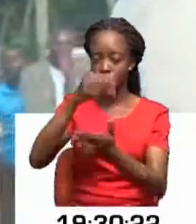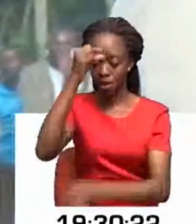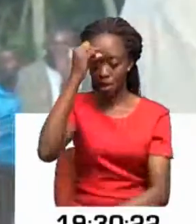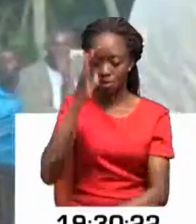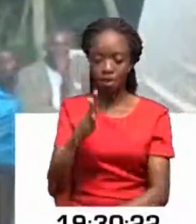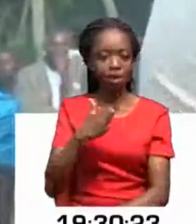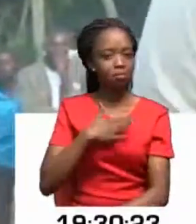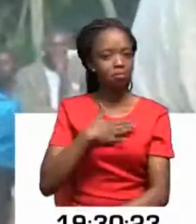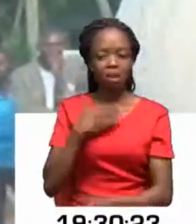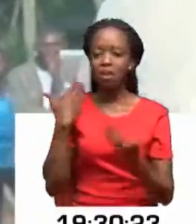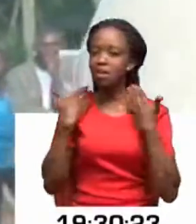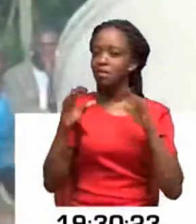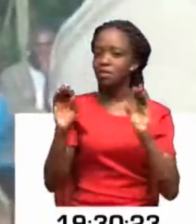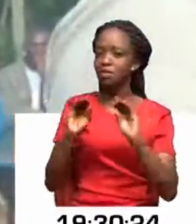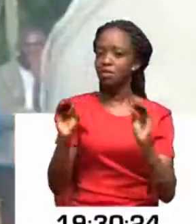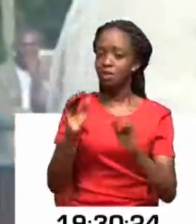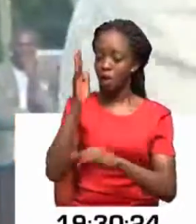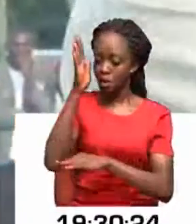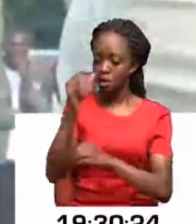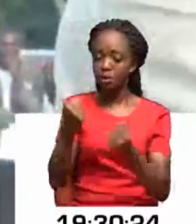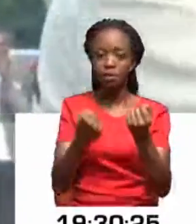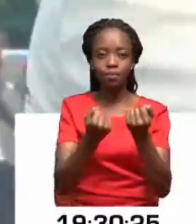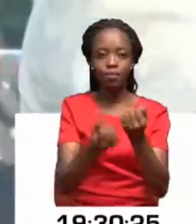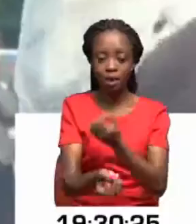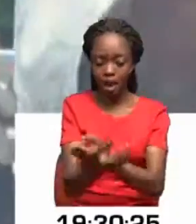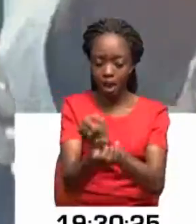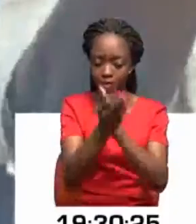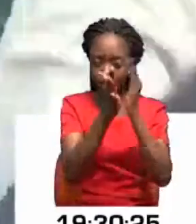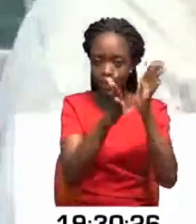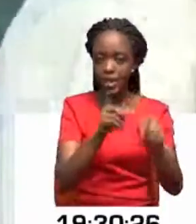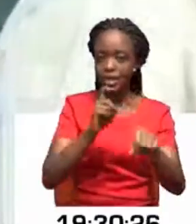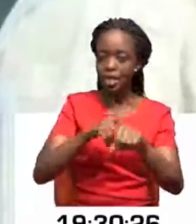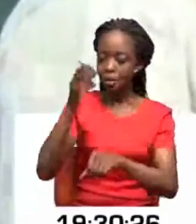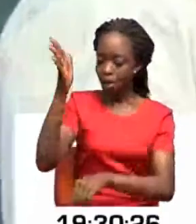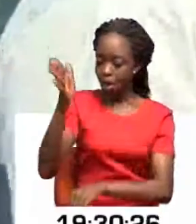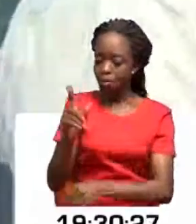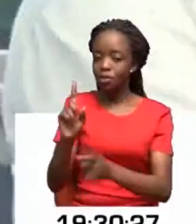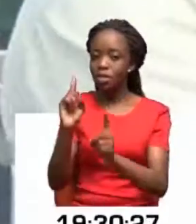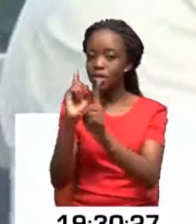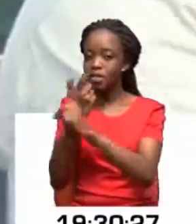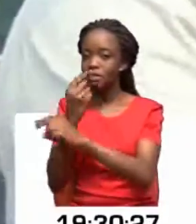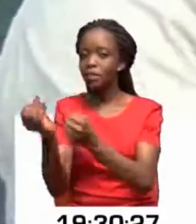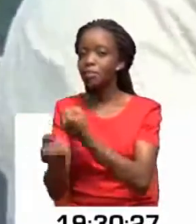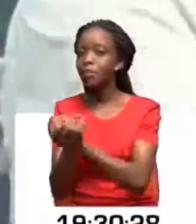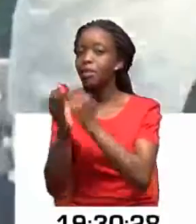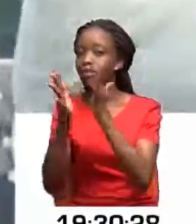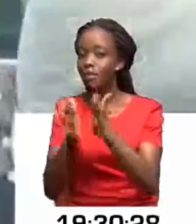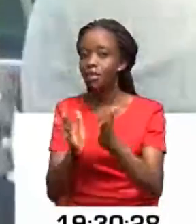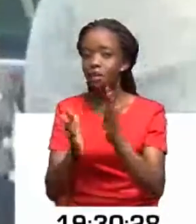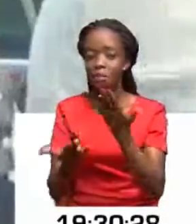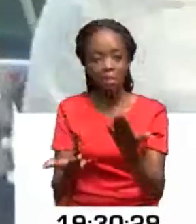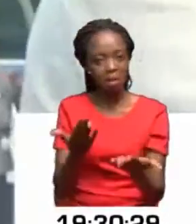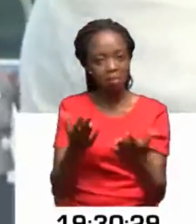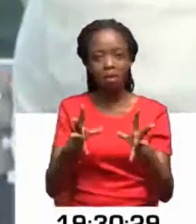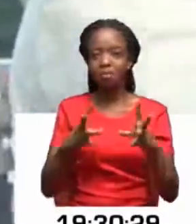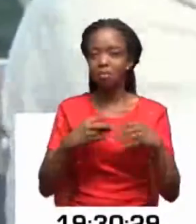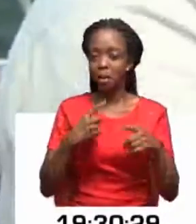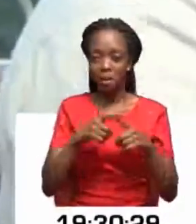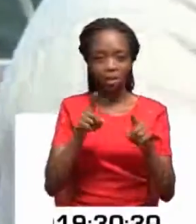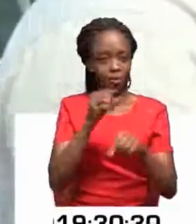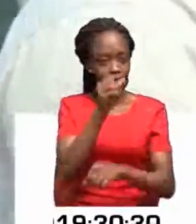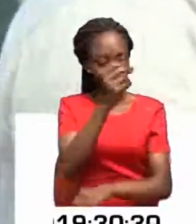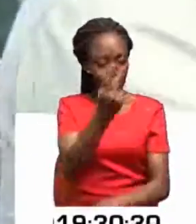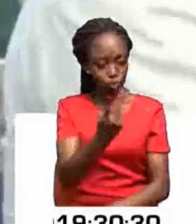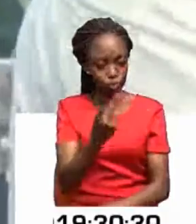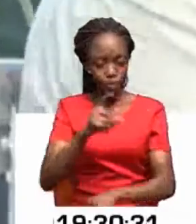hatukatai. Yeye amesema yeye ndiye advisor. Huyo jamaa akikuja na advisor tofauti labda anaweza fikiriwa. Lakini kama anakuja na wewe saa